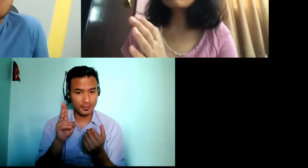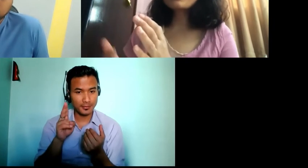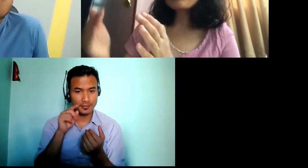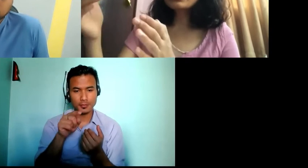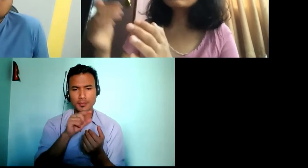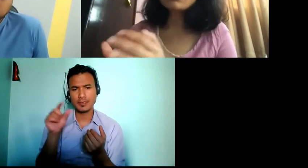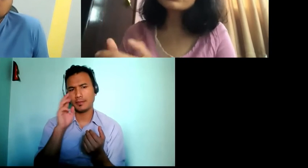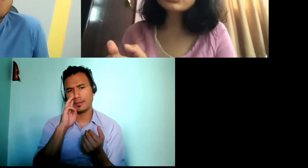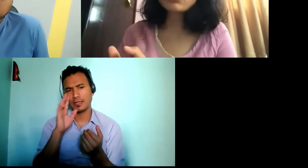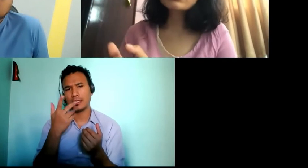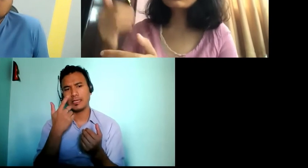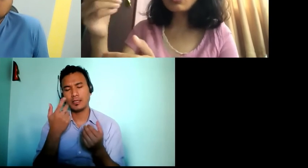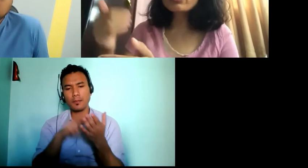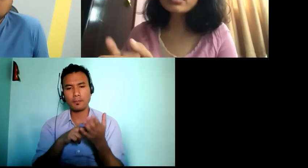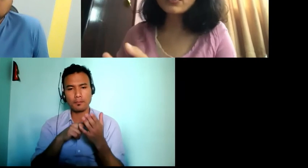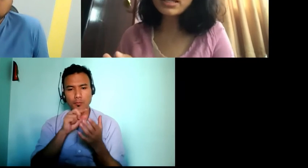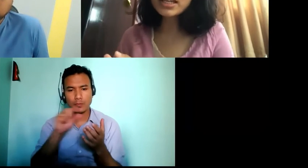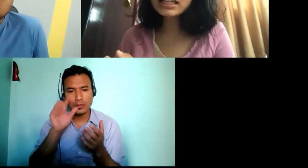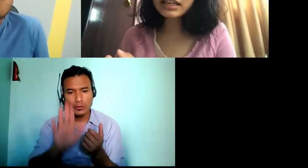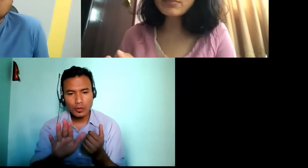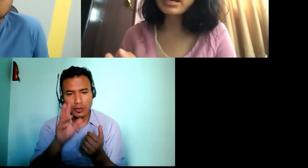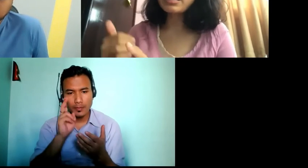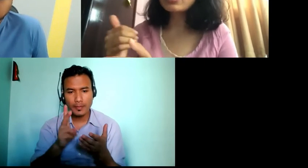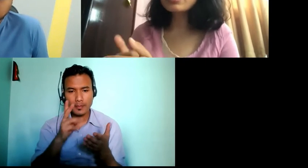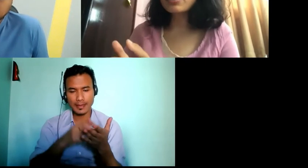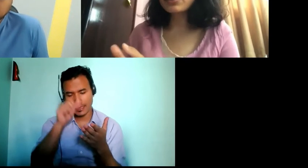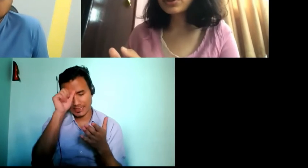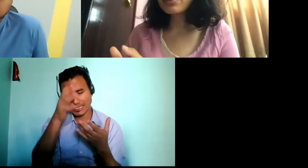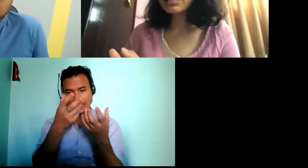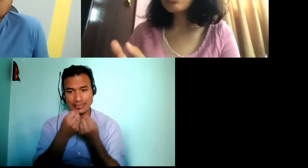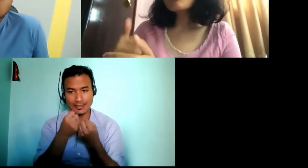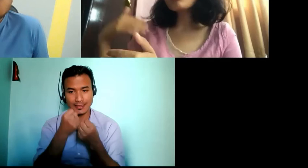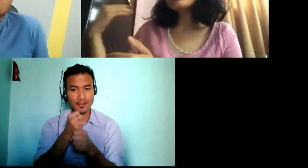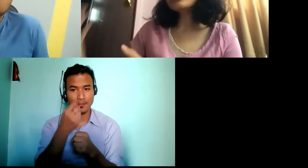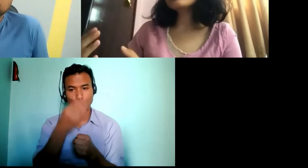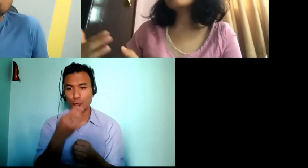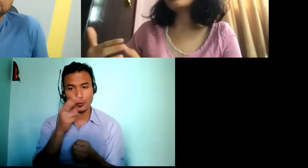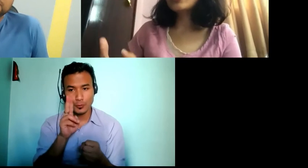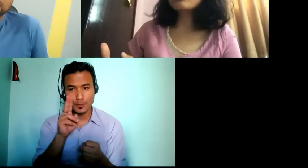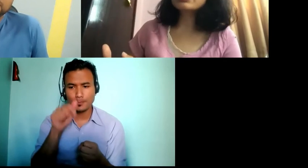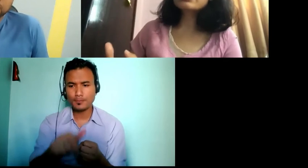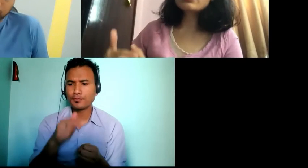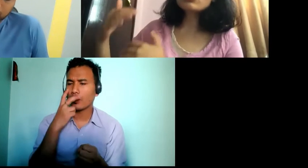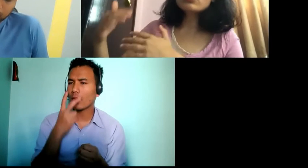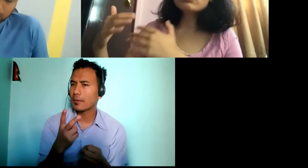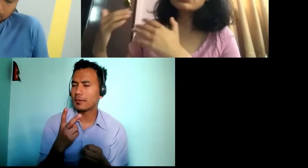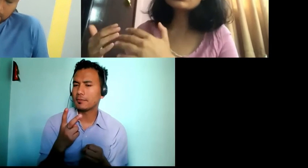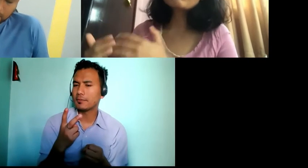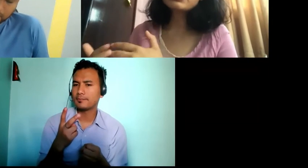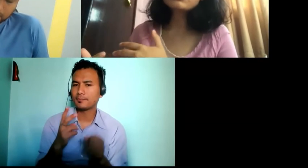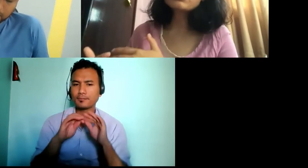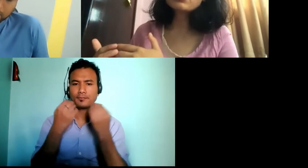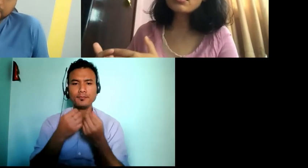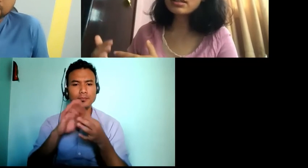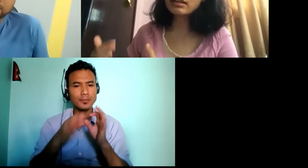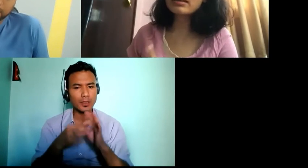चाहिँ अब के अपडेट्स भएको छ त्यो अपडेट्सहरू मात्रै लिने भन्ने खालि कुराहरू हुन्थ्यो भने, अहिले हेऱ्यो भने चाहिँ यो जुन सोसियल